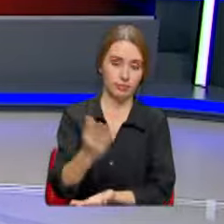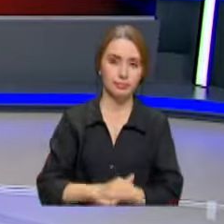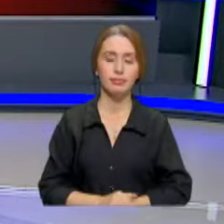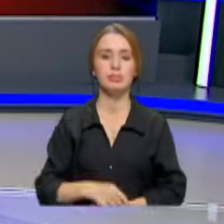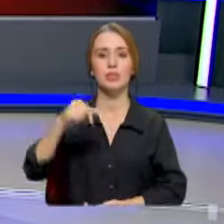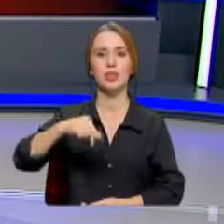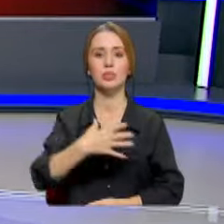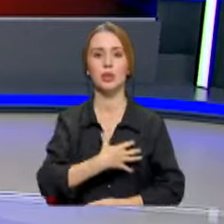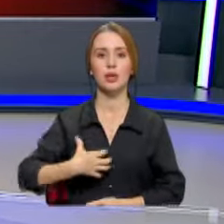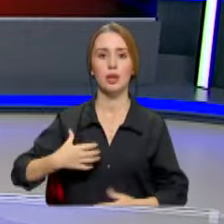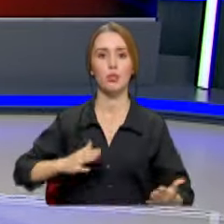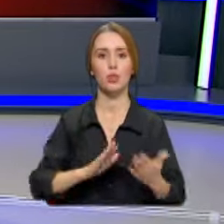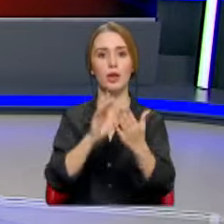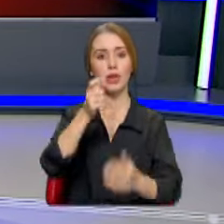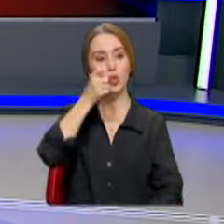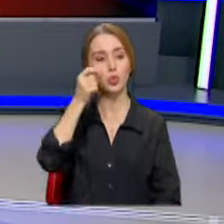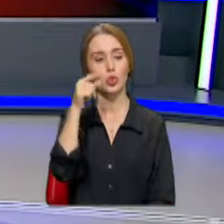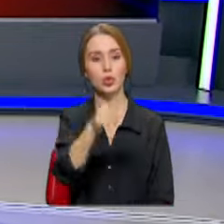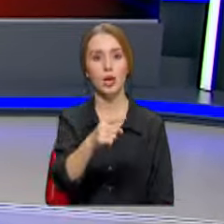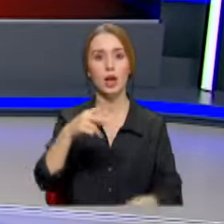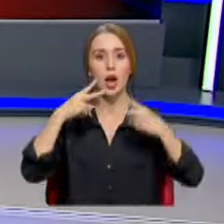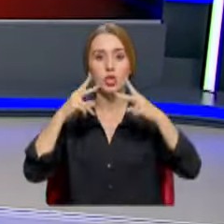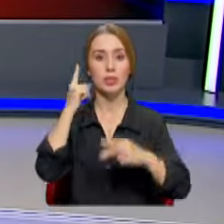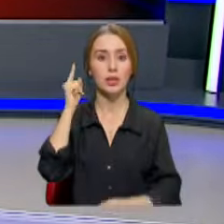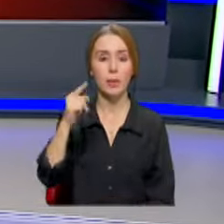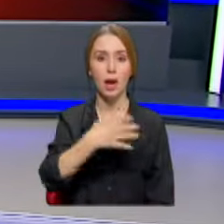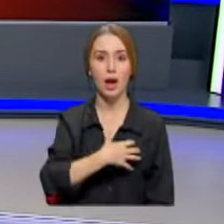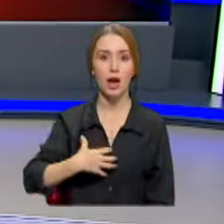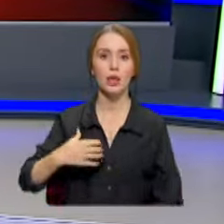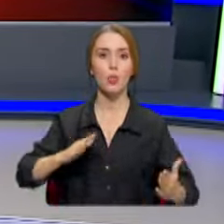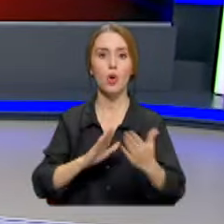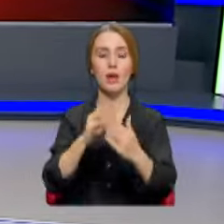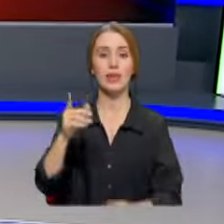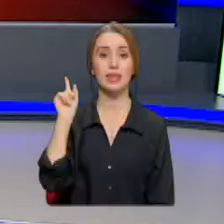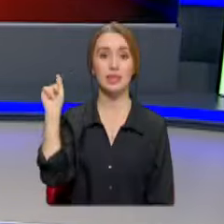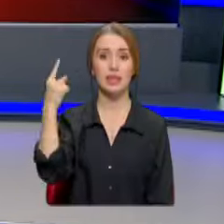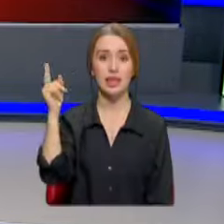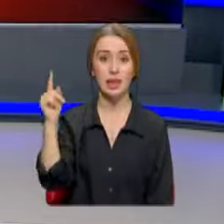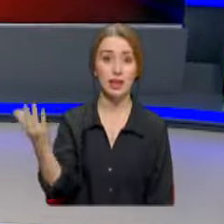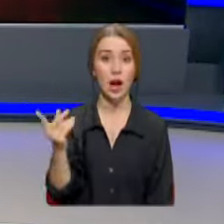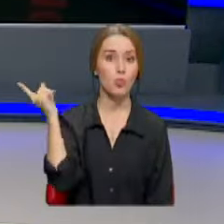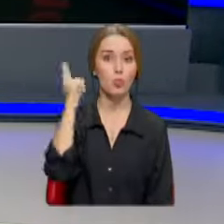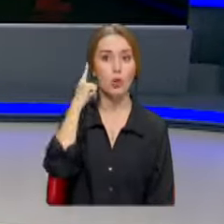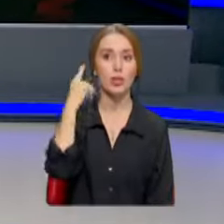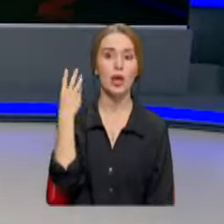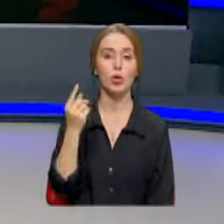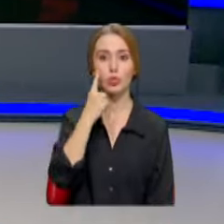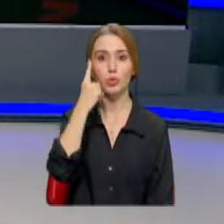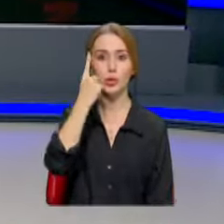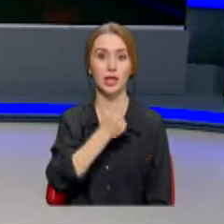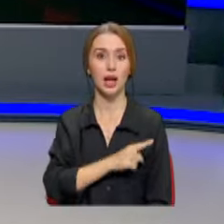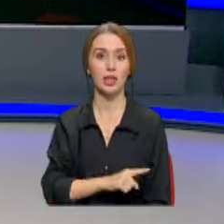Şimdi ana muhalefet lideri Özgür Özel'in açıklamalarını dinlediniz. Fakat ana muhalefet liderinden daha popüler hale gelen, artık Cumhurbaşkanı